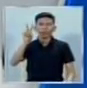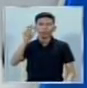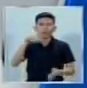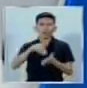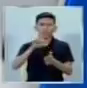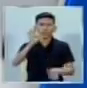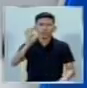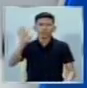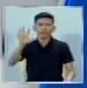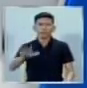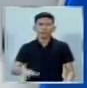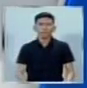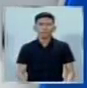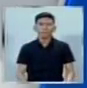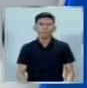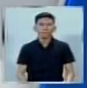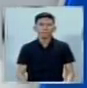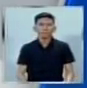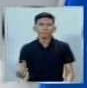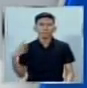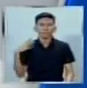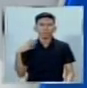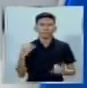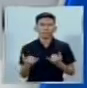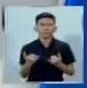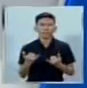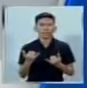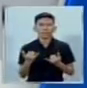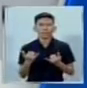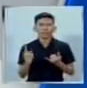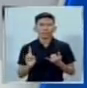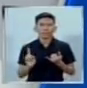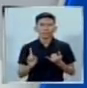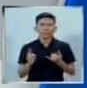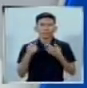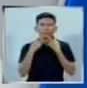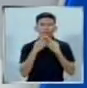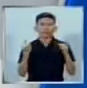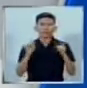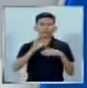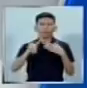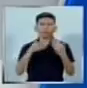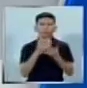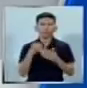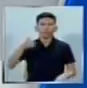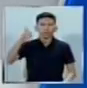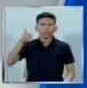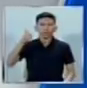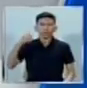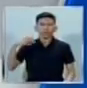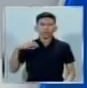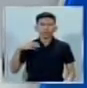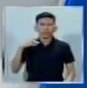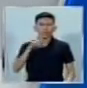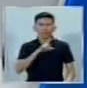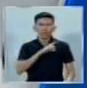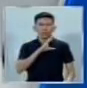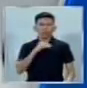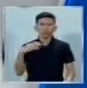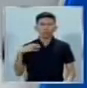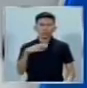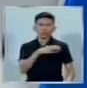342,995. Ang hinantabayan na natin ngayon, yung proklamasyon ng mga nalo sa pagkakonsehal at kongresista sa